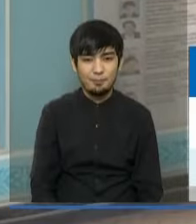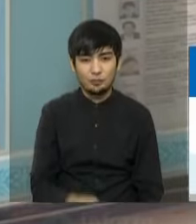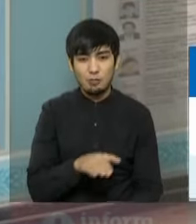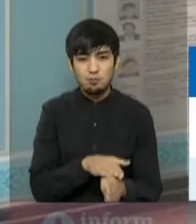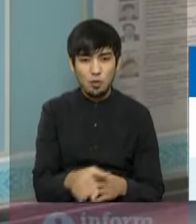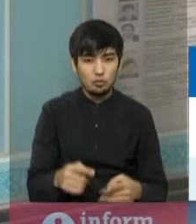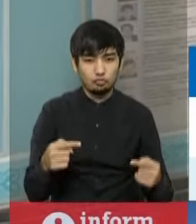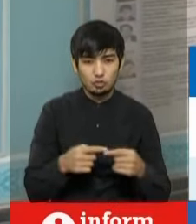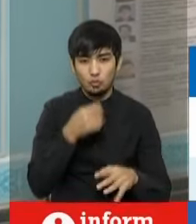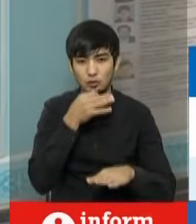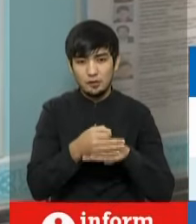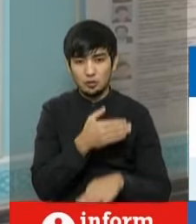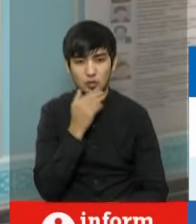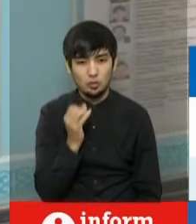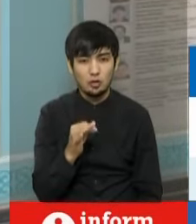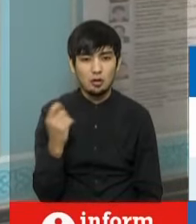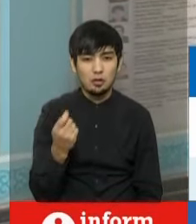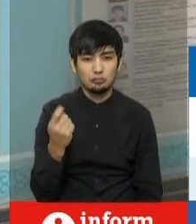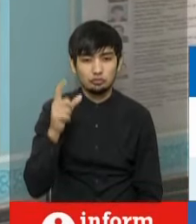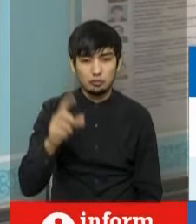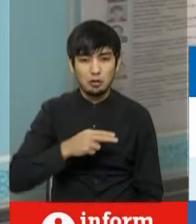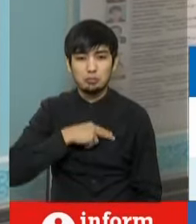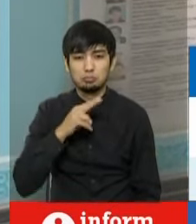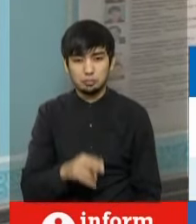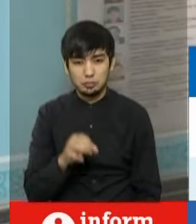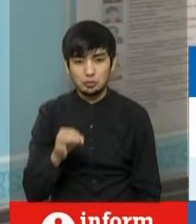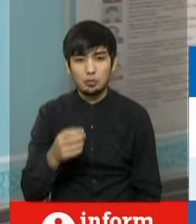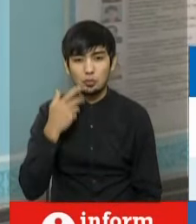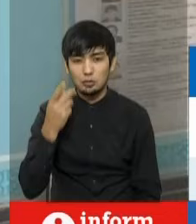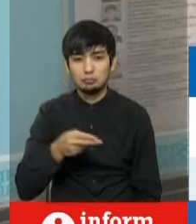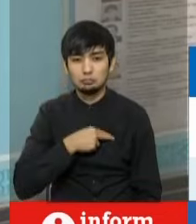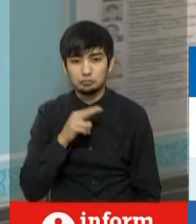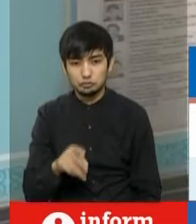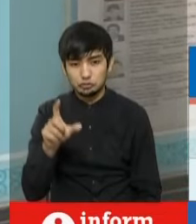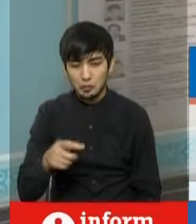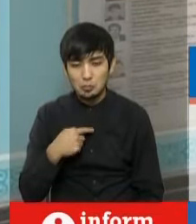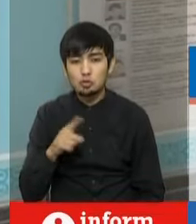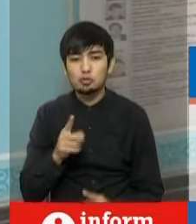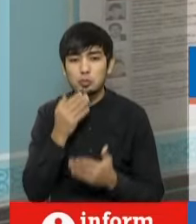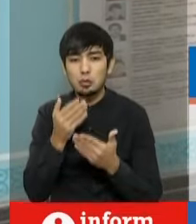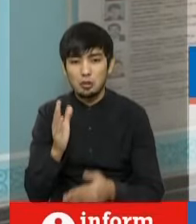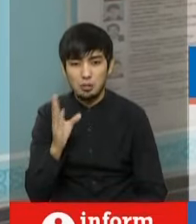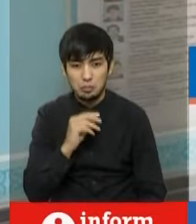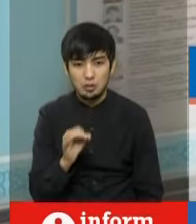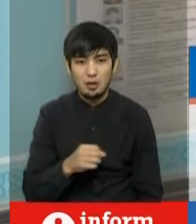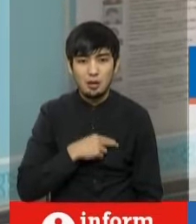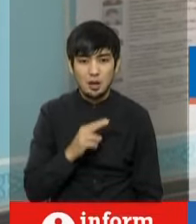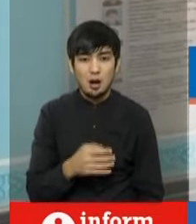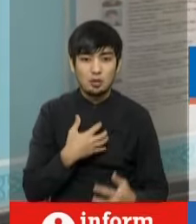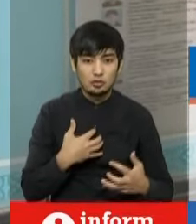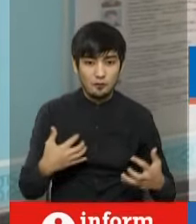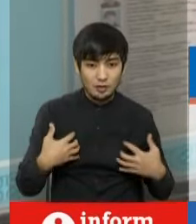айтқан жоқ. Қойшыларыңыз өліп қалған. Қойшылар өліп қалған адамнан не сұраймыз дейді. Бірақ негізінде қорада мал